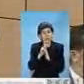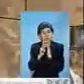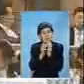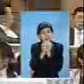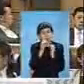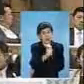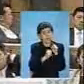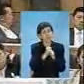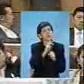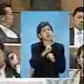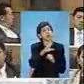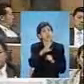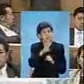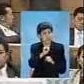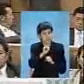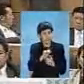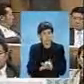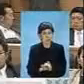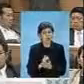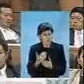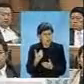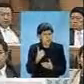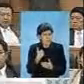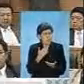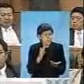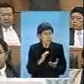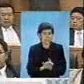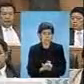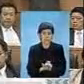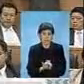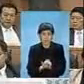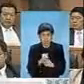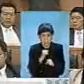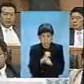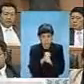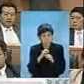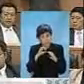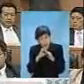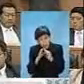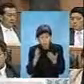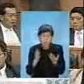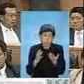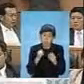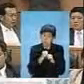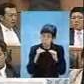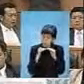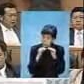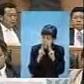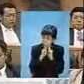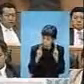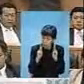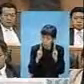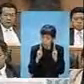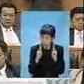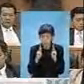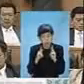ปี40นะครับแต่ก็มีเท่านั้นนะไม่มีเรื่องการตัดสิทธิ์กรรมการบริหาร